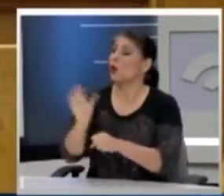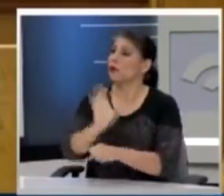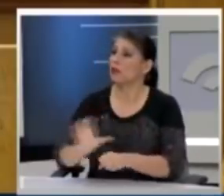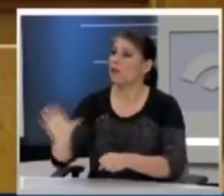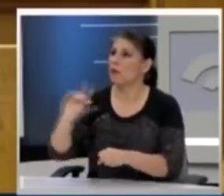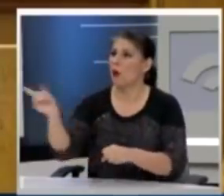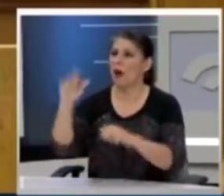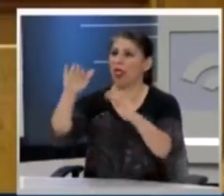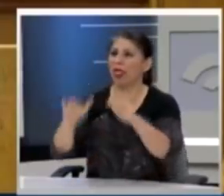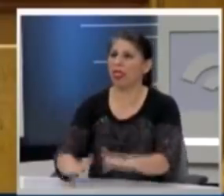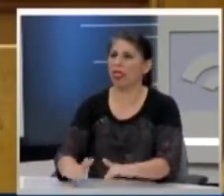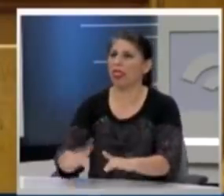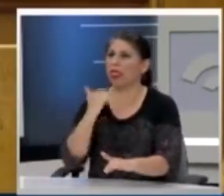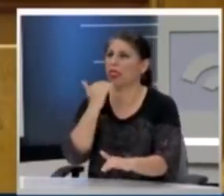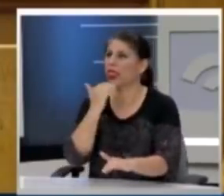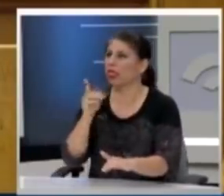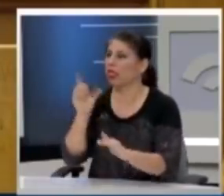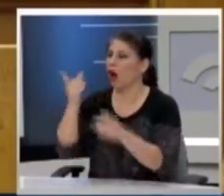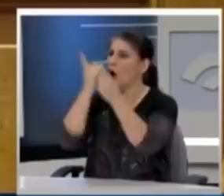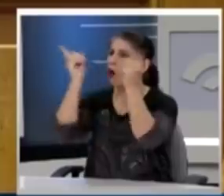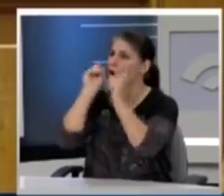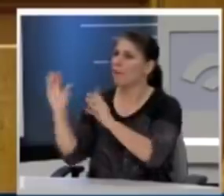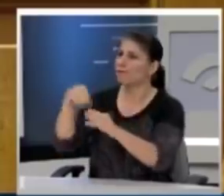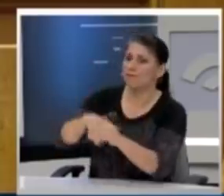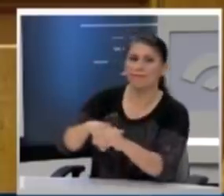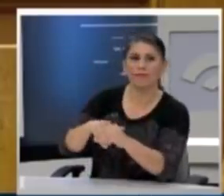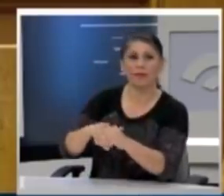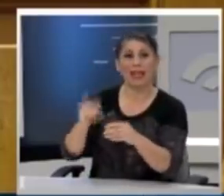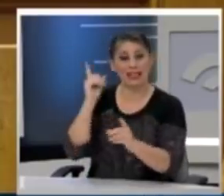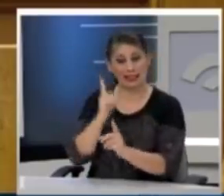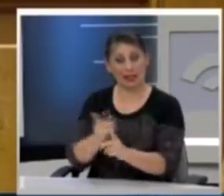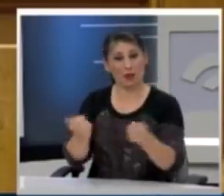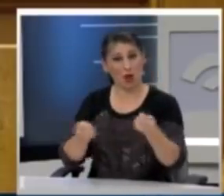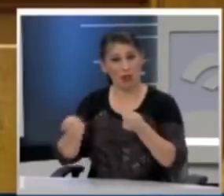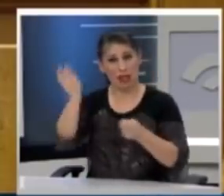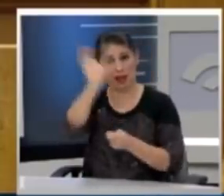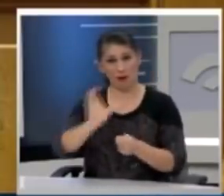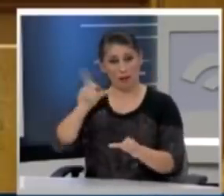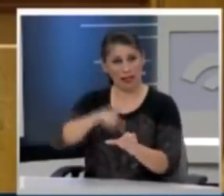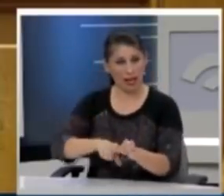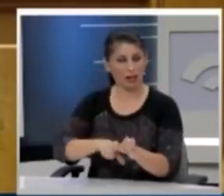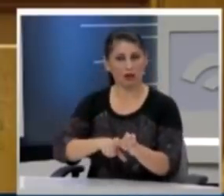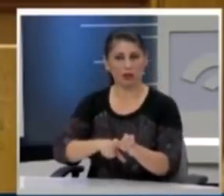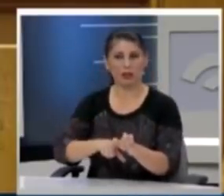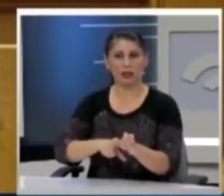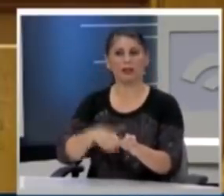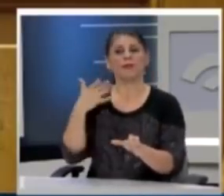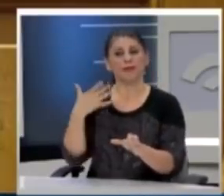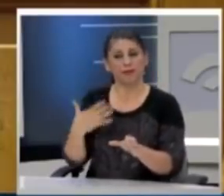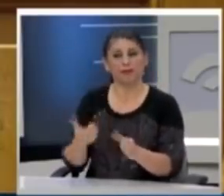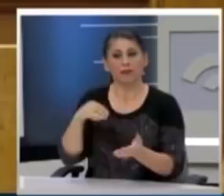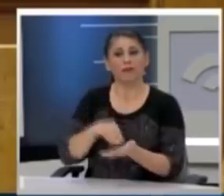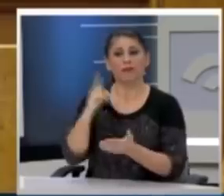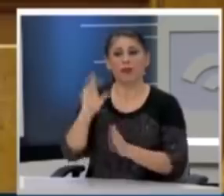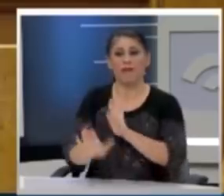την επιτάχυνση των διαδικασιών εφαρμογής τη συγκεκριμένης οδηγίας της ευρωπαϊκής ένωσης γίνεται ακόμα